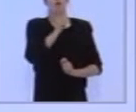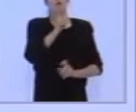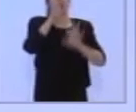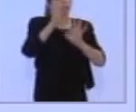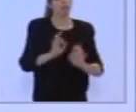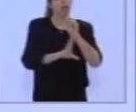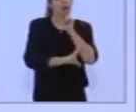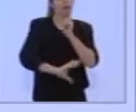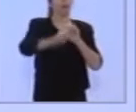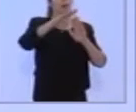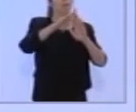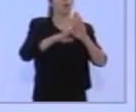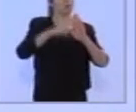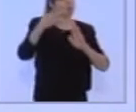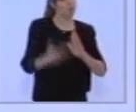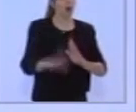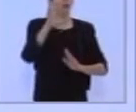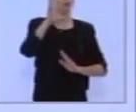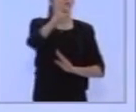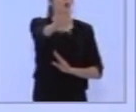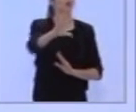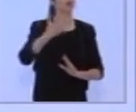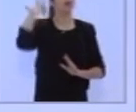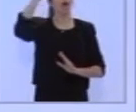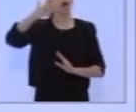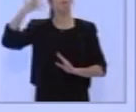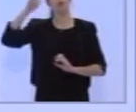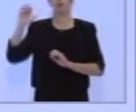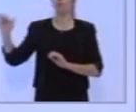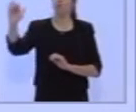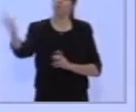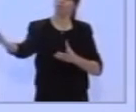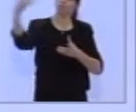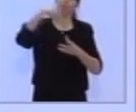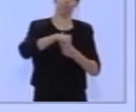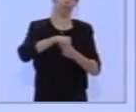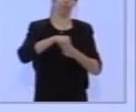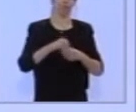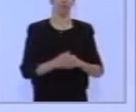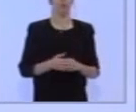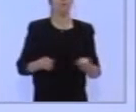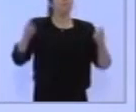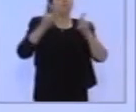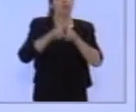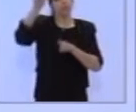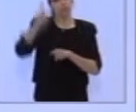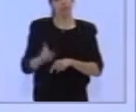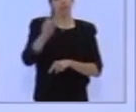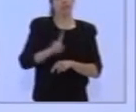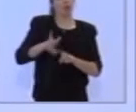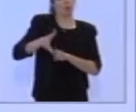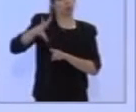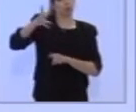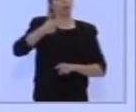Προγράμματος με την ανοιχτή πρόσκληση σε εμπειρογνώμονες. Μαζί με τον Κυριάκο Μητσοτάκη θα ανανεώσουμε την ΟΝΕΔ και